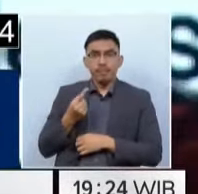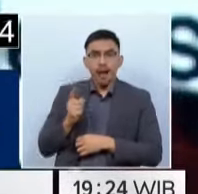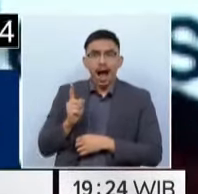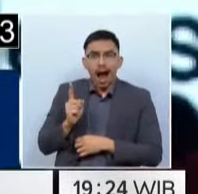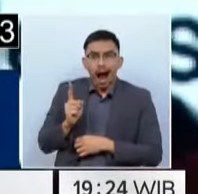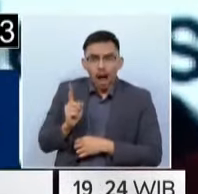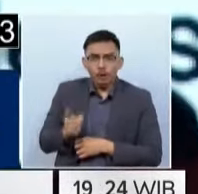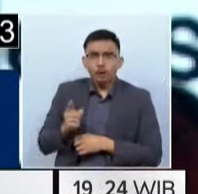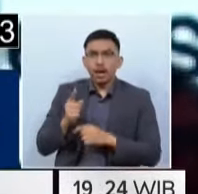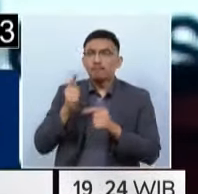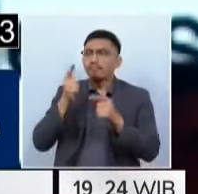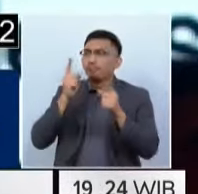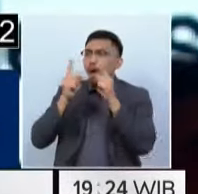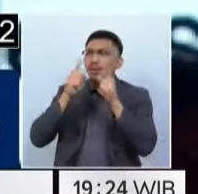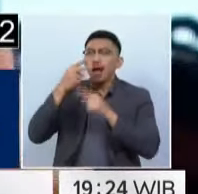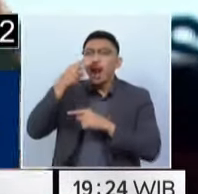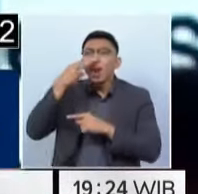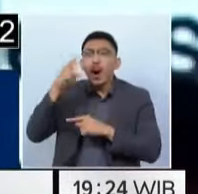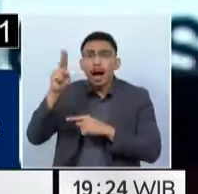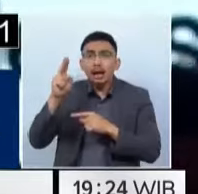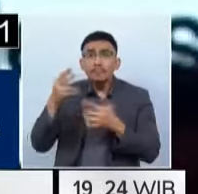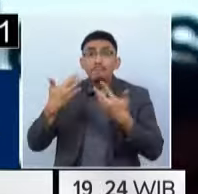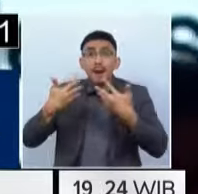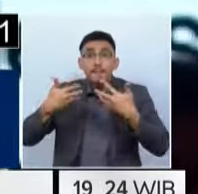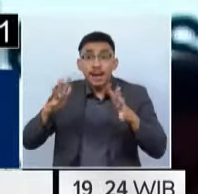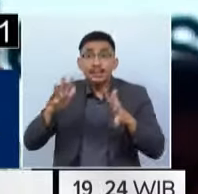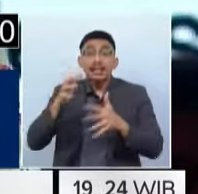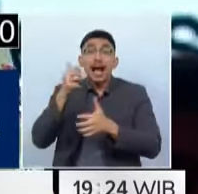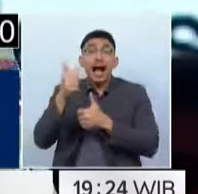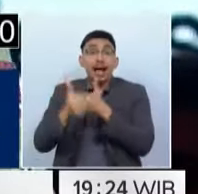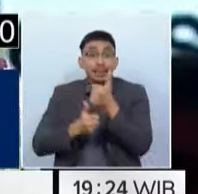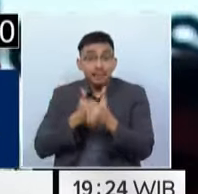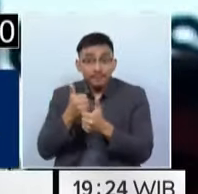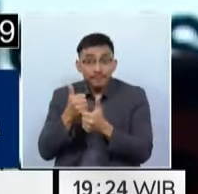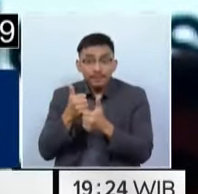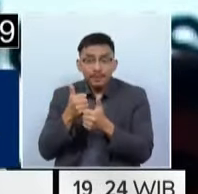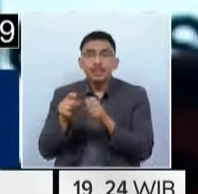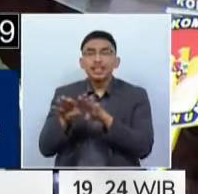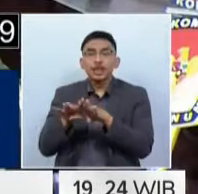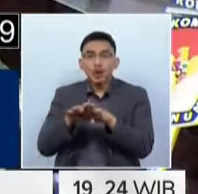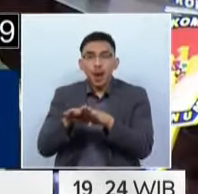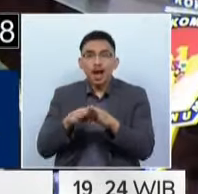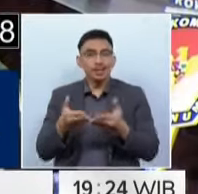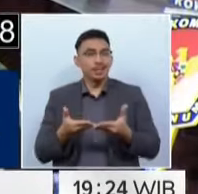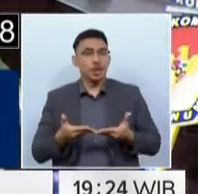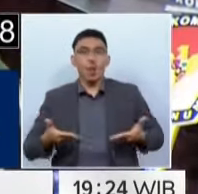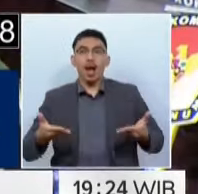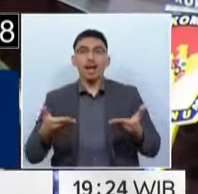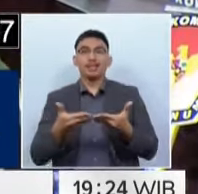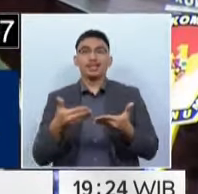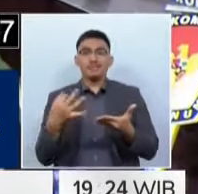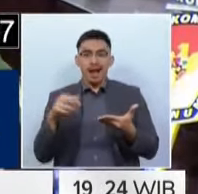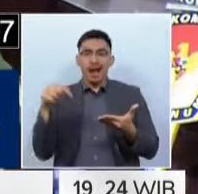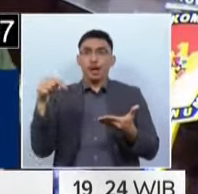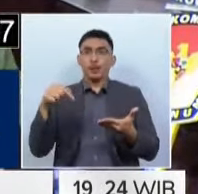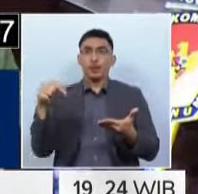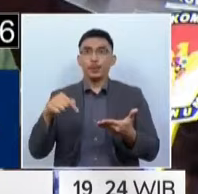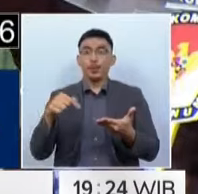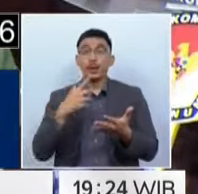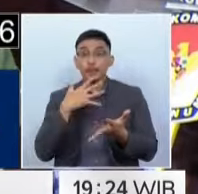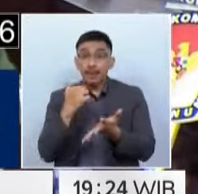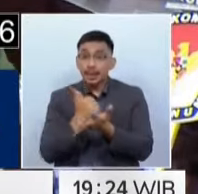politik luar negeri yang bebas aktif yang disesuaikan dengan kondisi kekinian ini penting karena apa